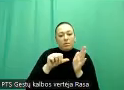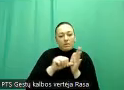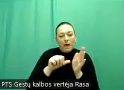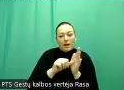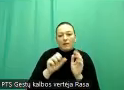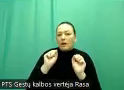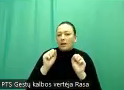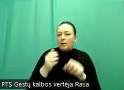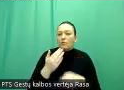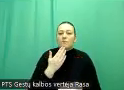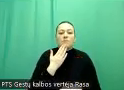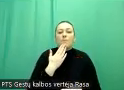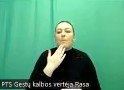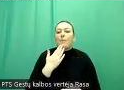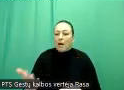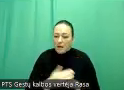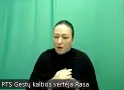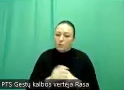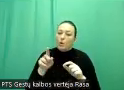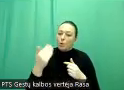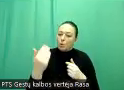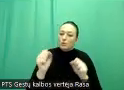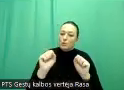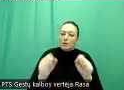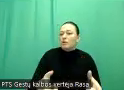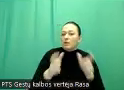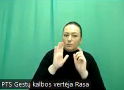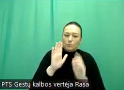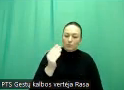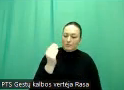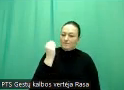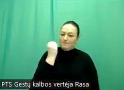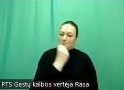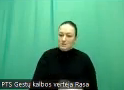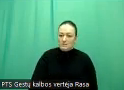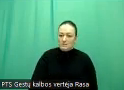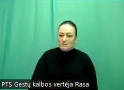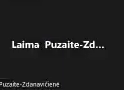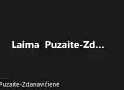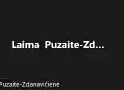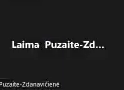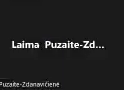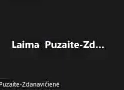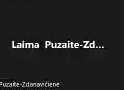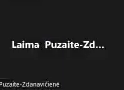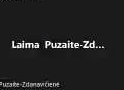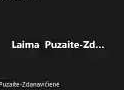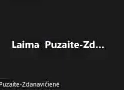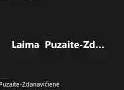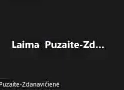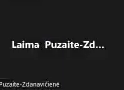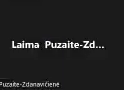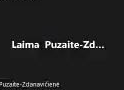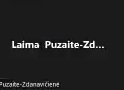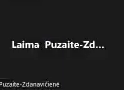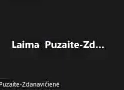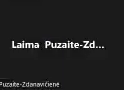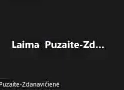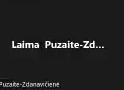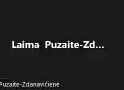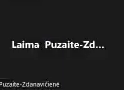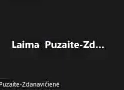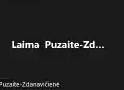užduoti jums klausimus, o jūs galėtumėte juos atsakyti, tai iš viso būtų nuostabu. Dėl to, ką kalbėjote, ką rodėte.